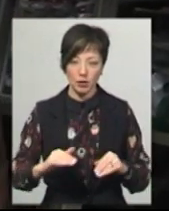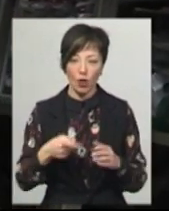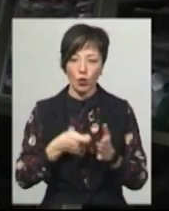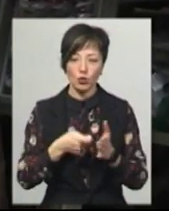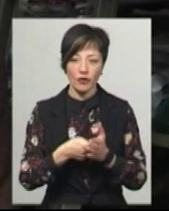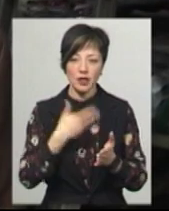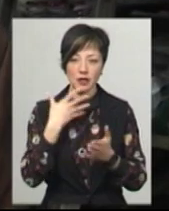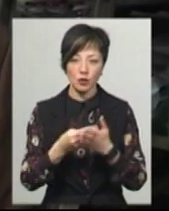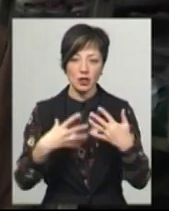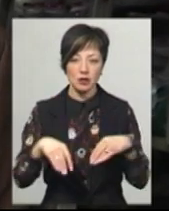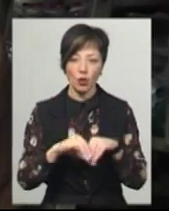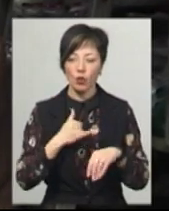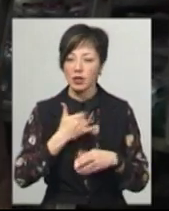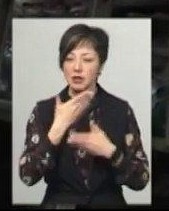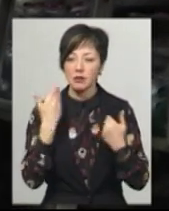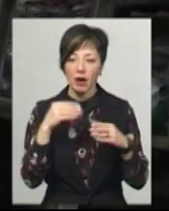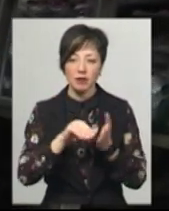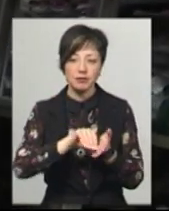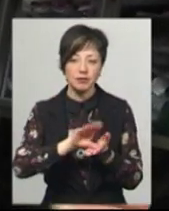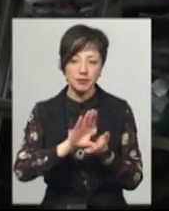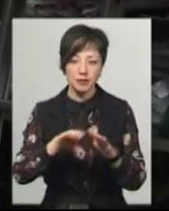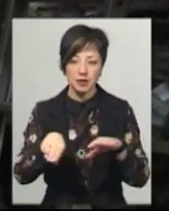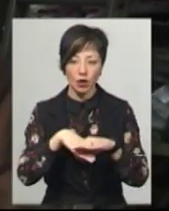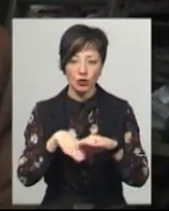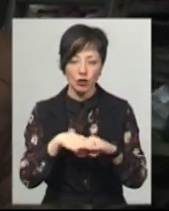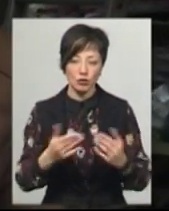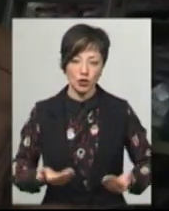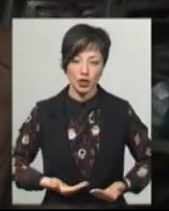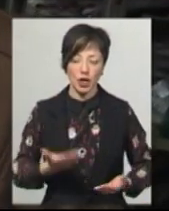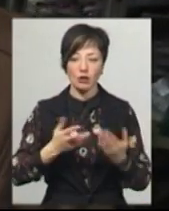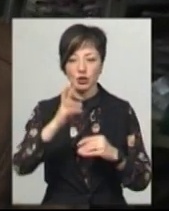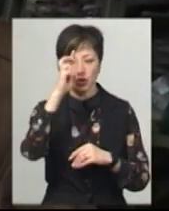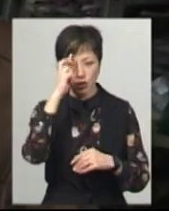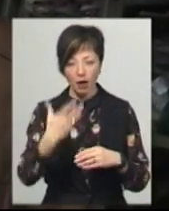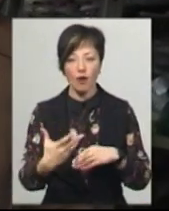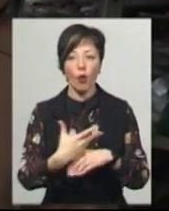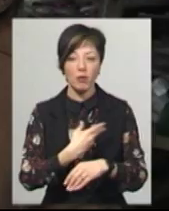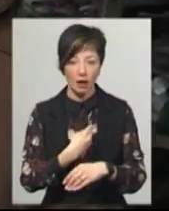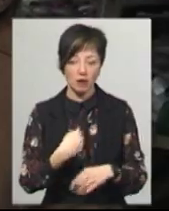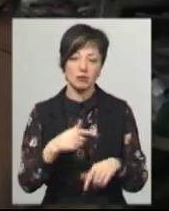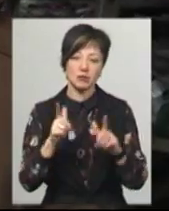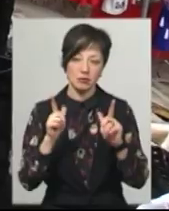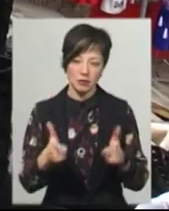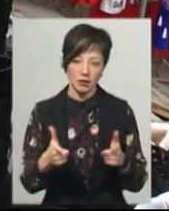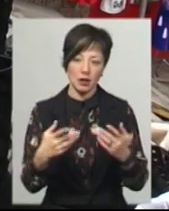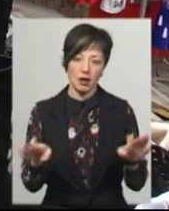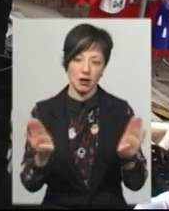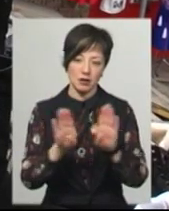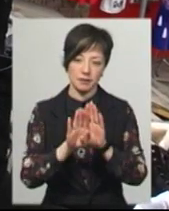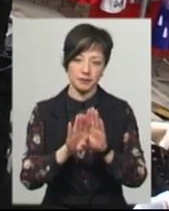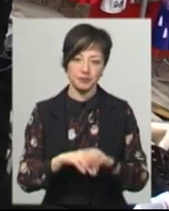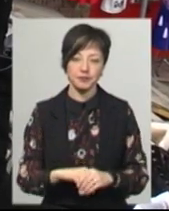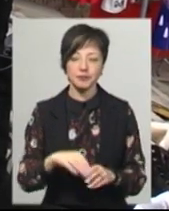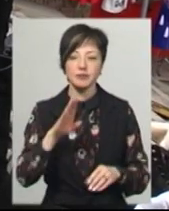годувати свої сім'ї. У нас немає заощаджень, щоб ми могли прожити. Тому, якщо держава нам оплатить, ми підемо на карантин. Валентина на